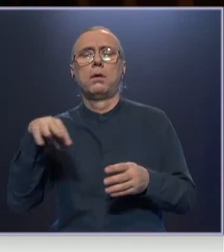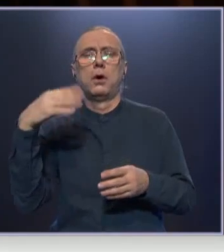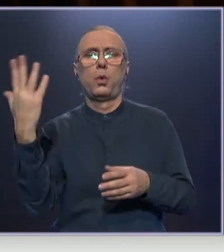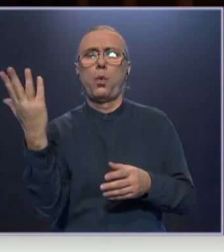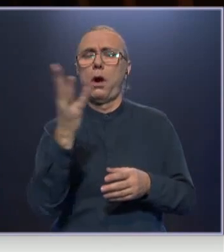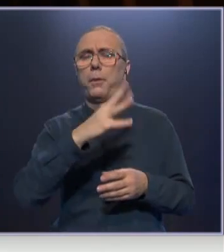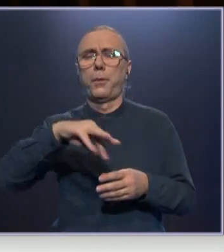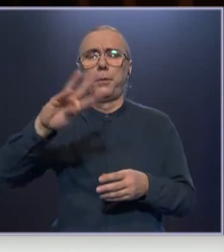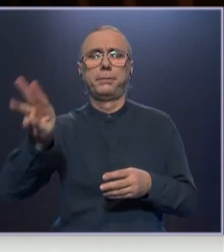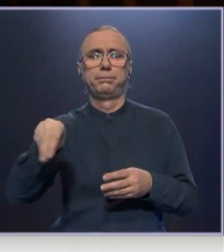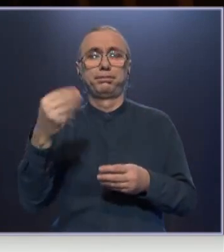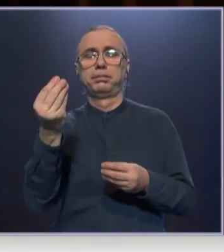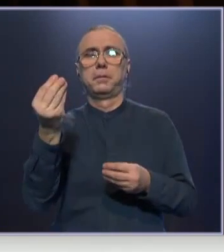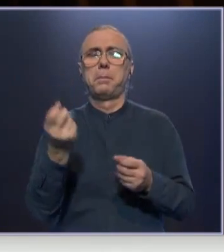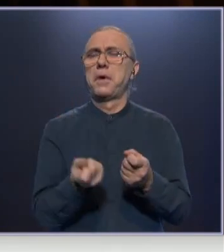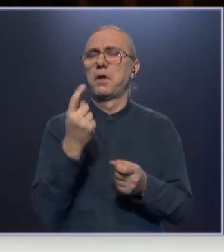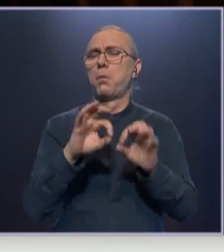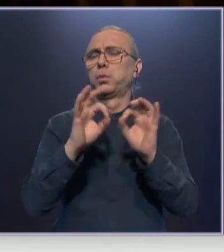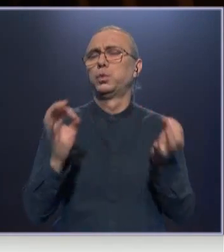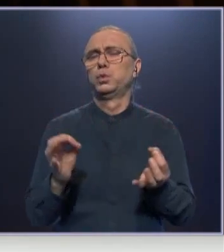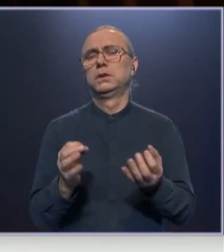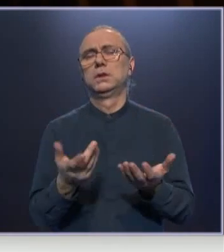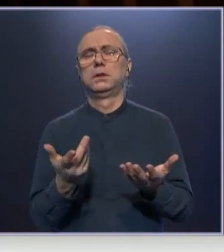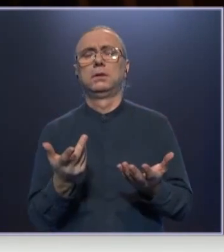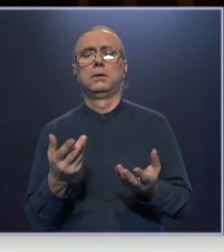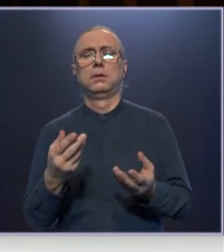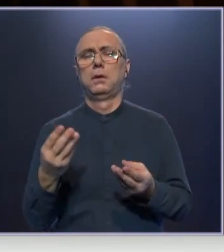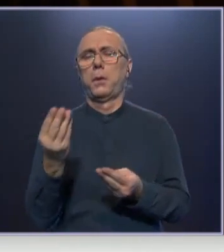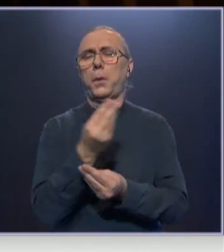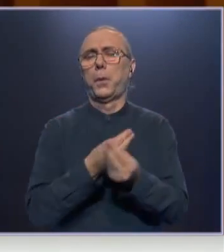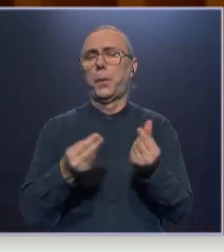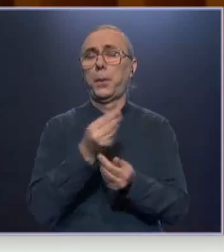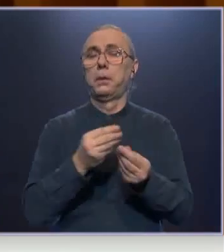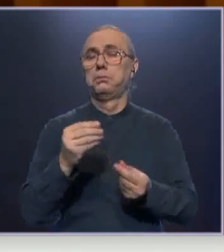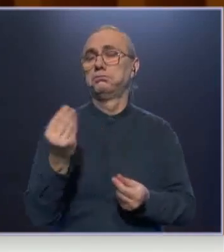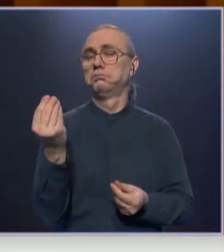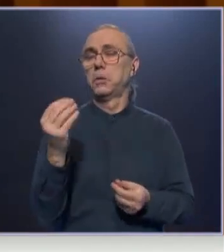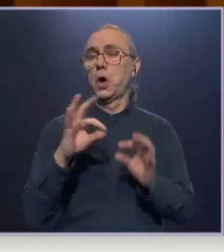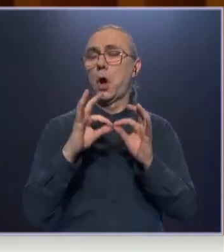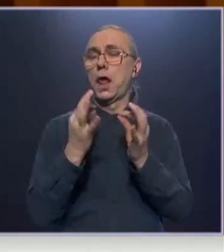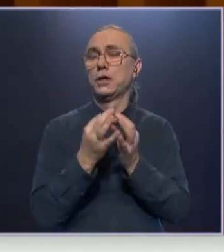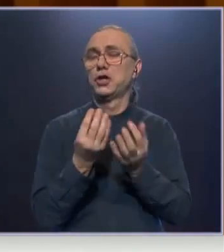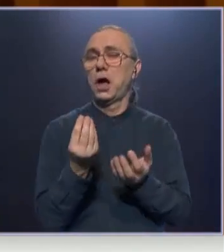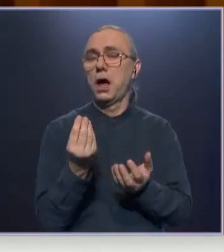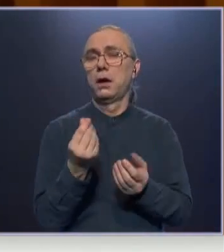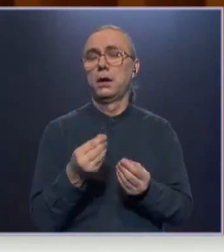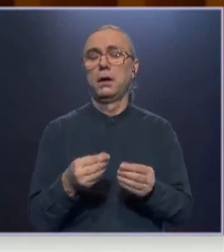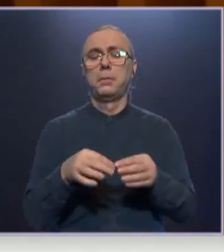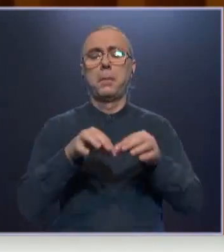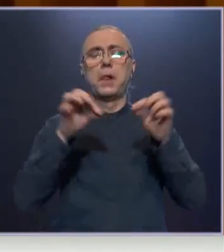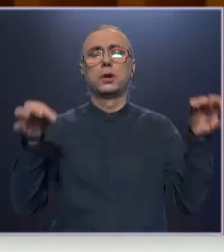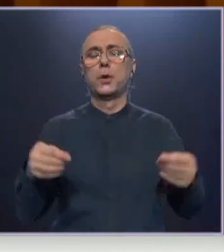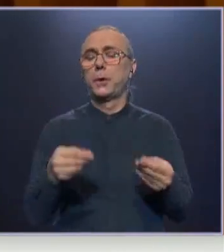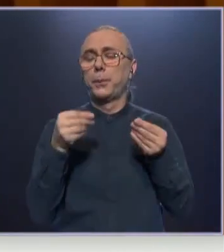руке появлялись бусы. Небольшой жест, в его пальцах уже колечко. Он плевал в платочек, и из этого